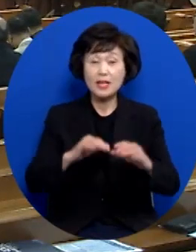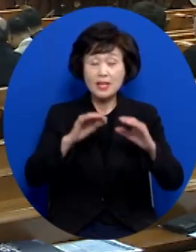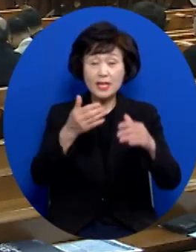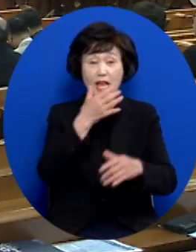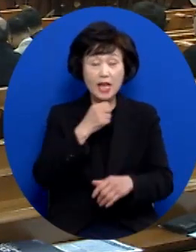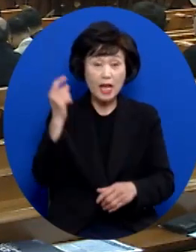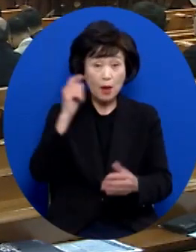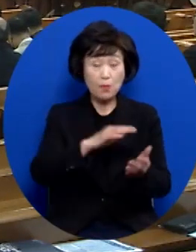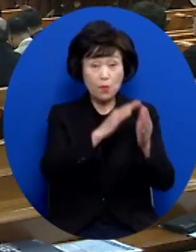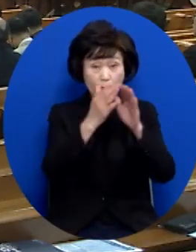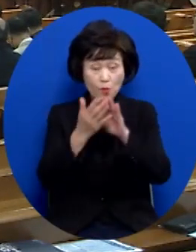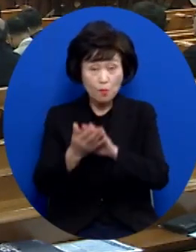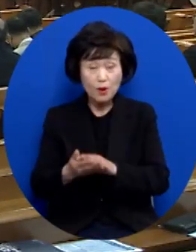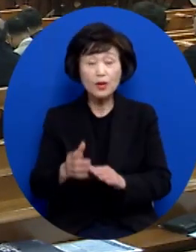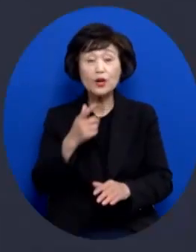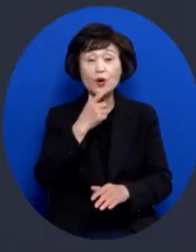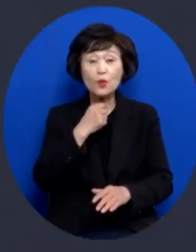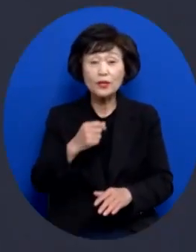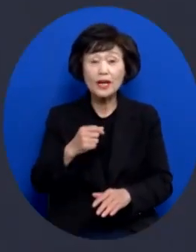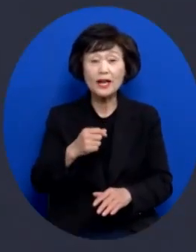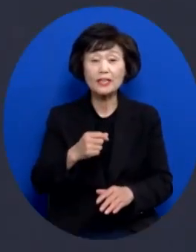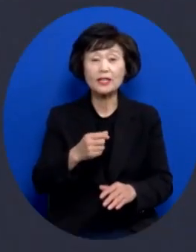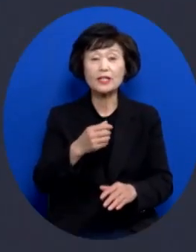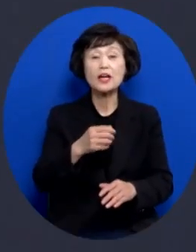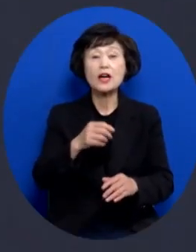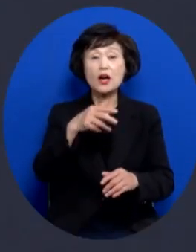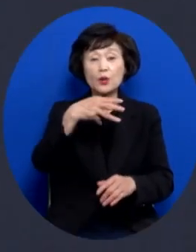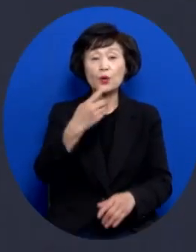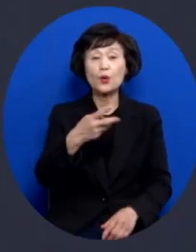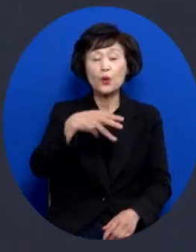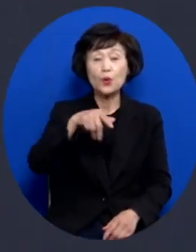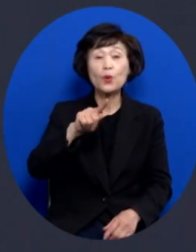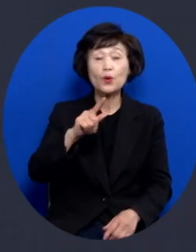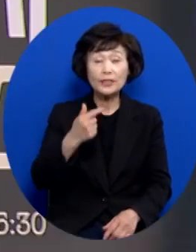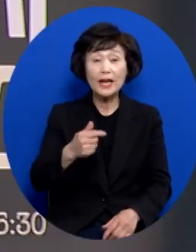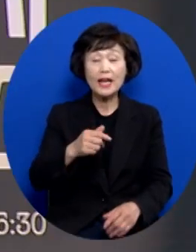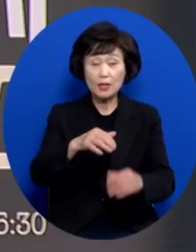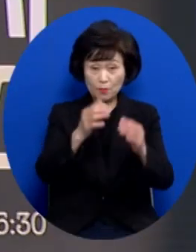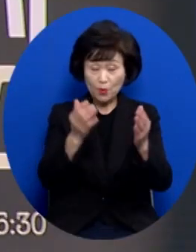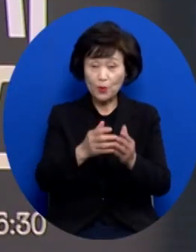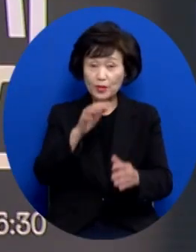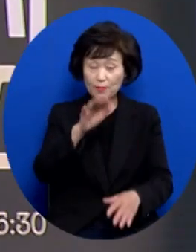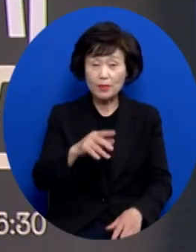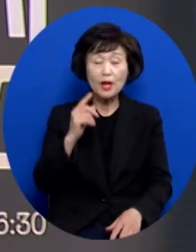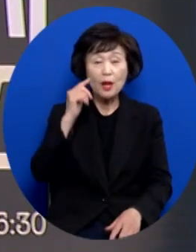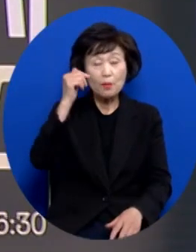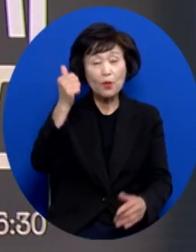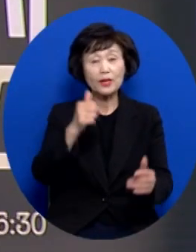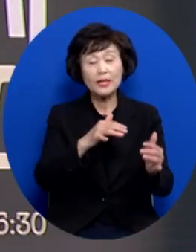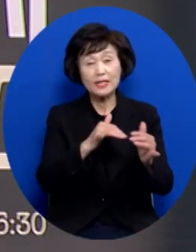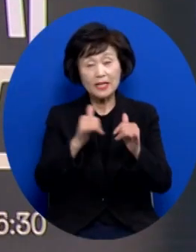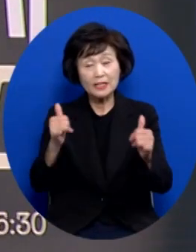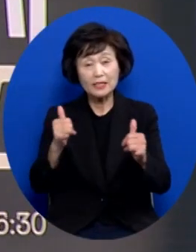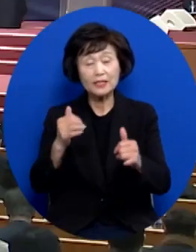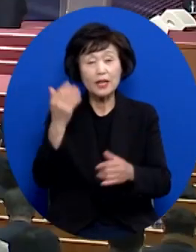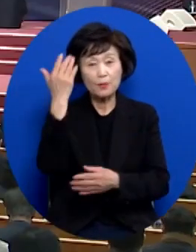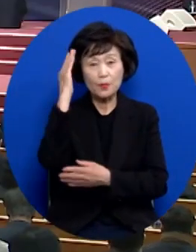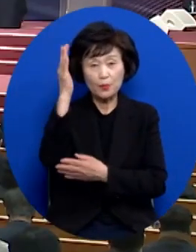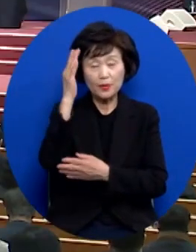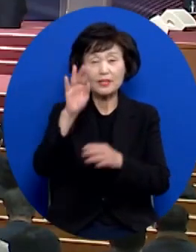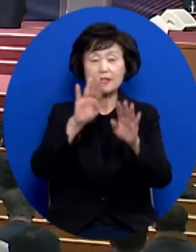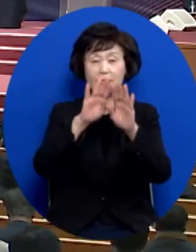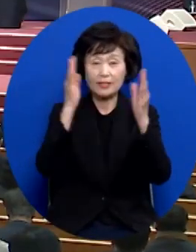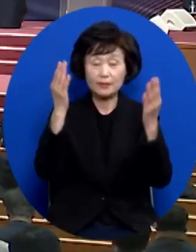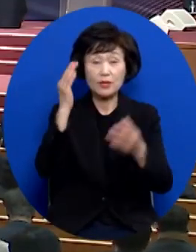세계복음화 운동을 추구하는 한국로잔위원회가 제4차 로잔대회에 앞서 포항로잔 목회자 콘퍼런스를 개최했습니다.